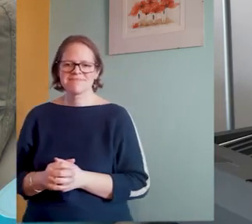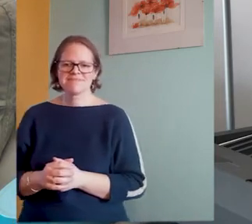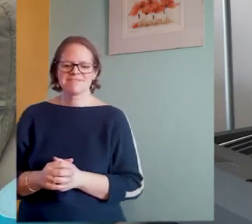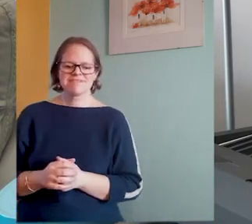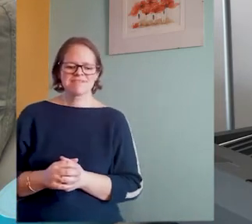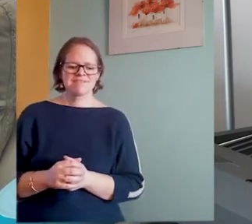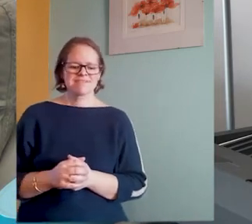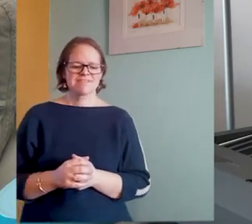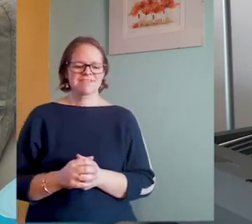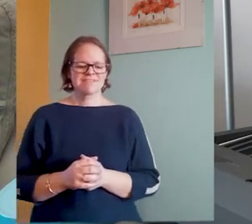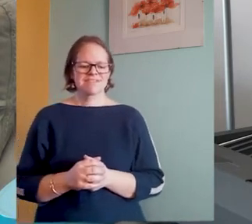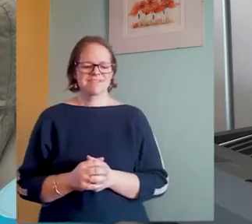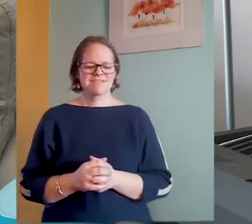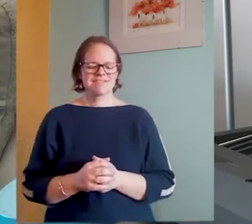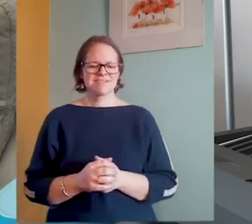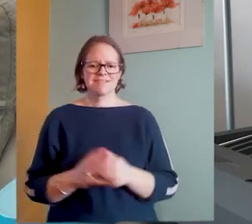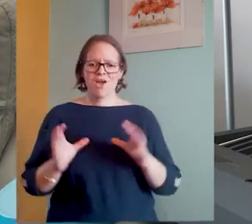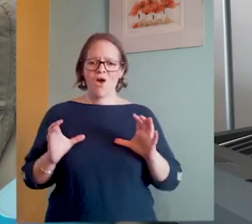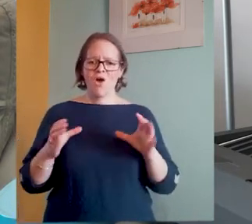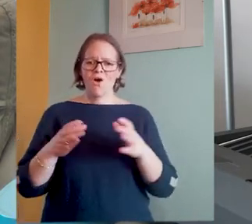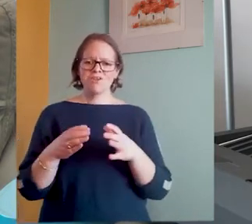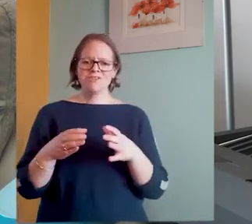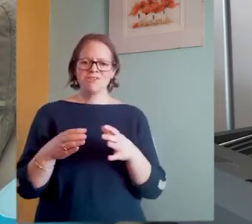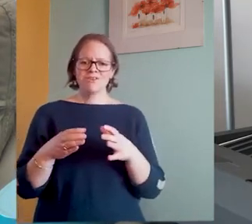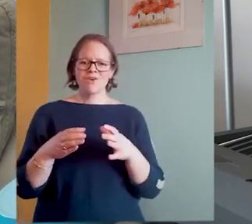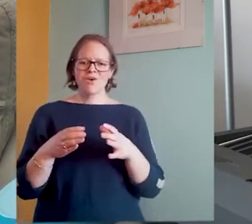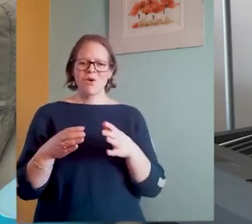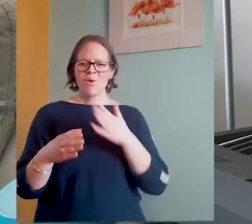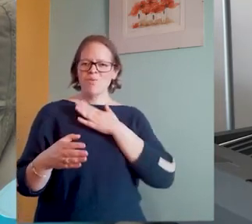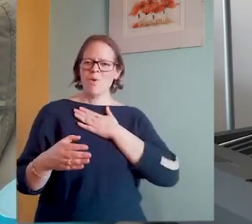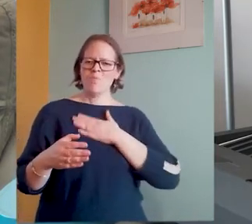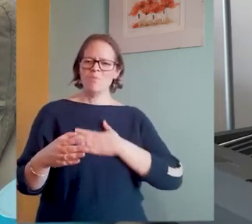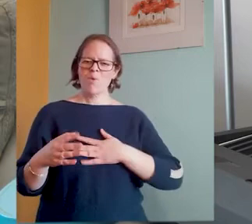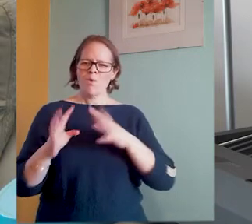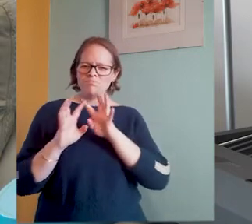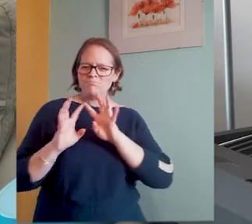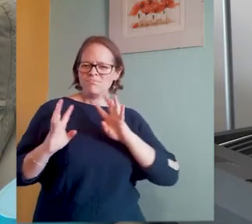Qu'il est doux pour mes frères et sœurs de demeurer en ta présence.